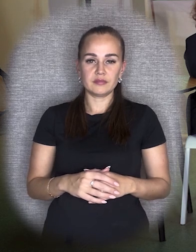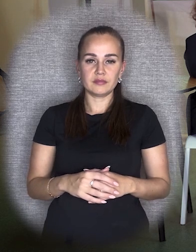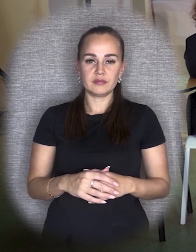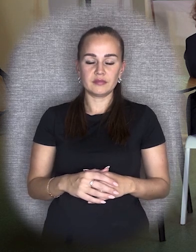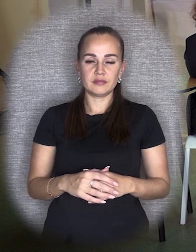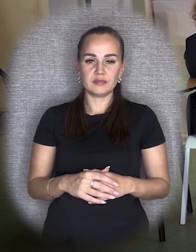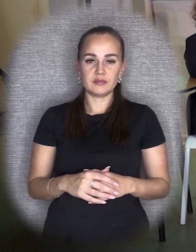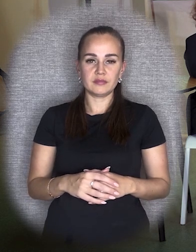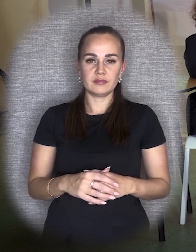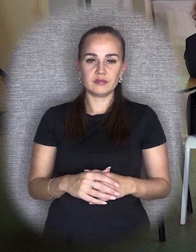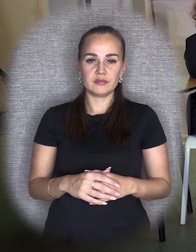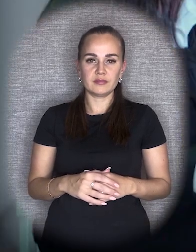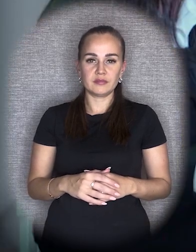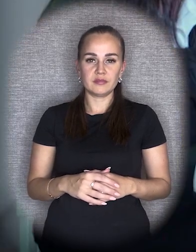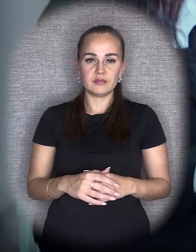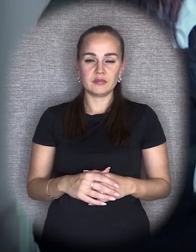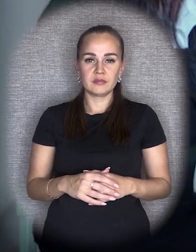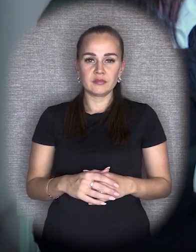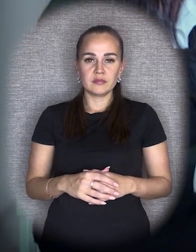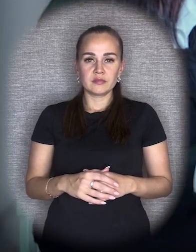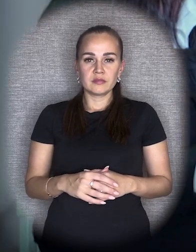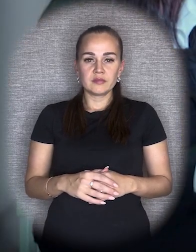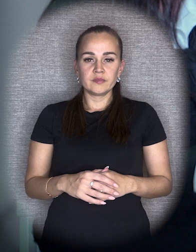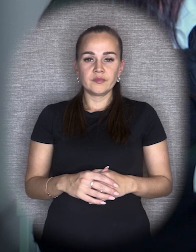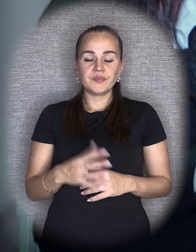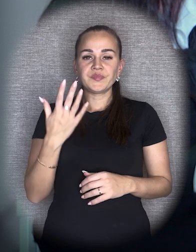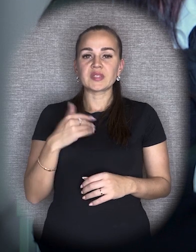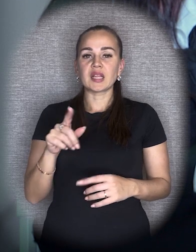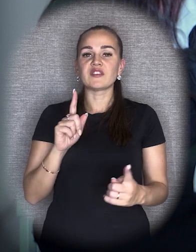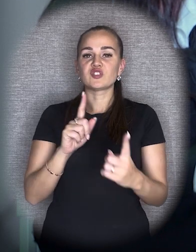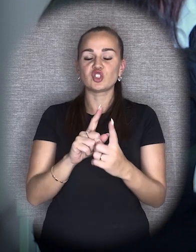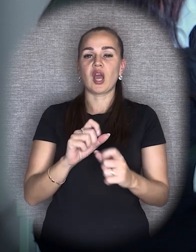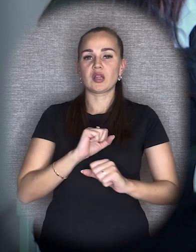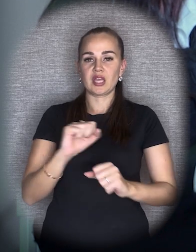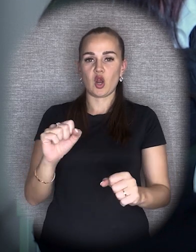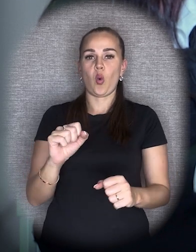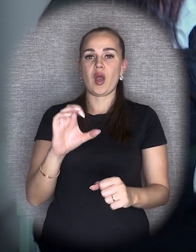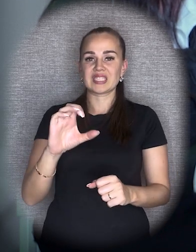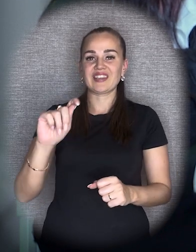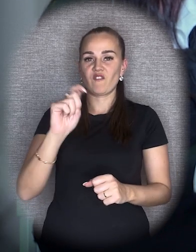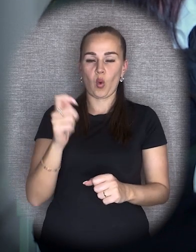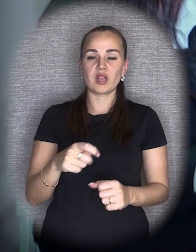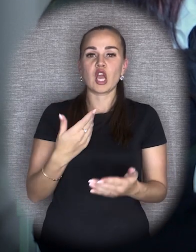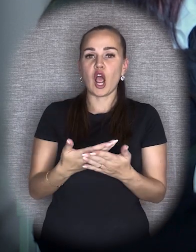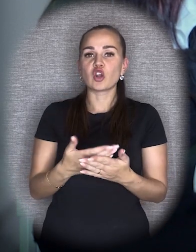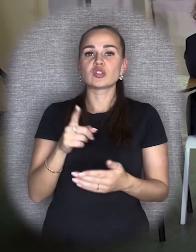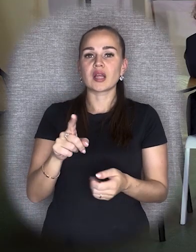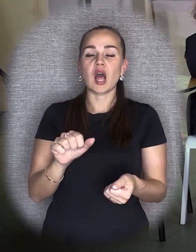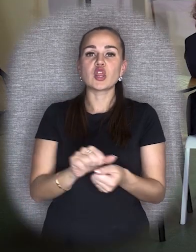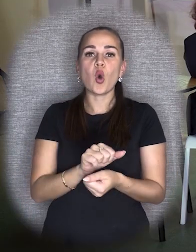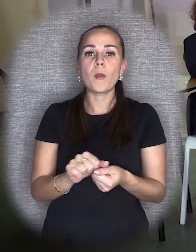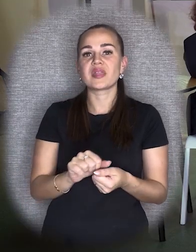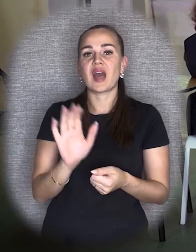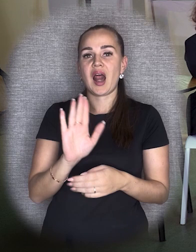вот это кадр Самойлова, когда он встречает героя, вернувшихся с войны, это тоже кадр, который как бы кажется документальным, потому что есть такие кадры.